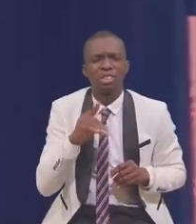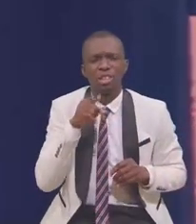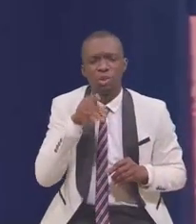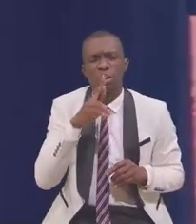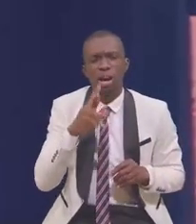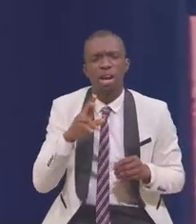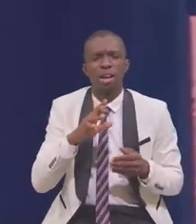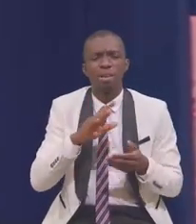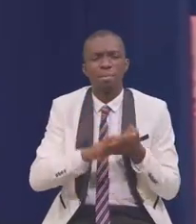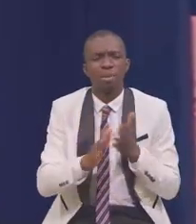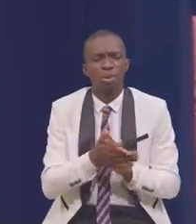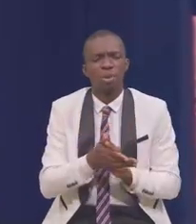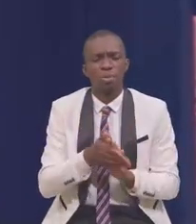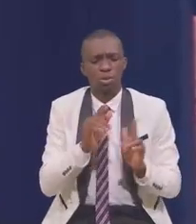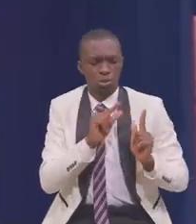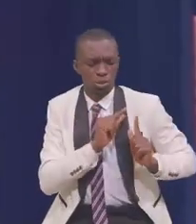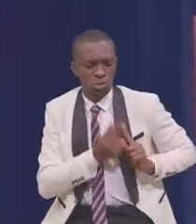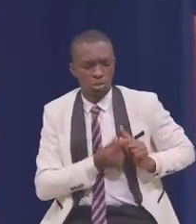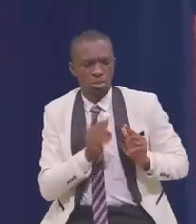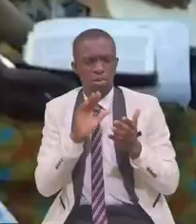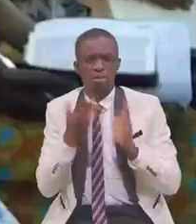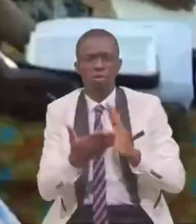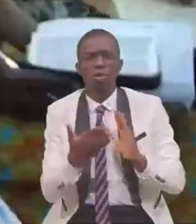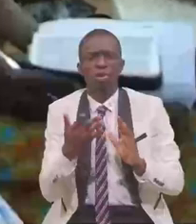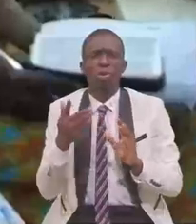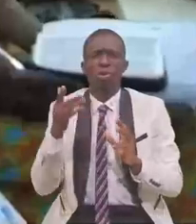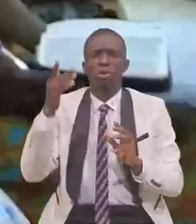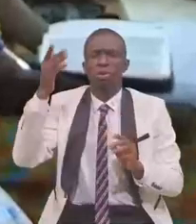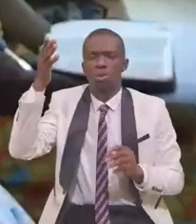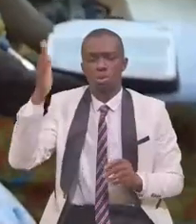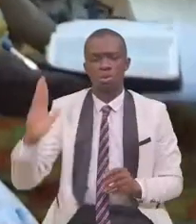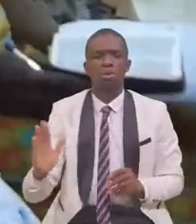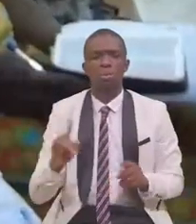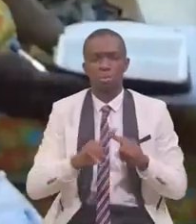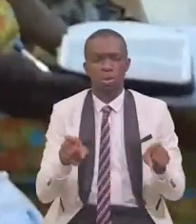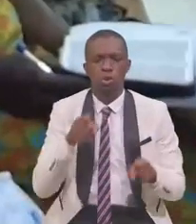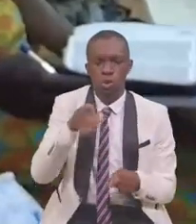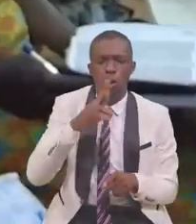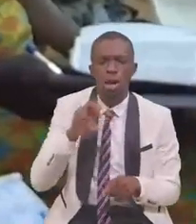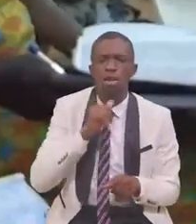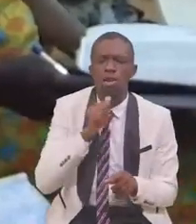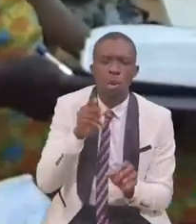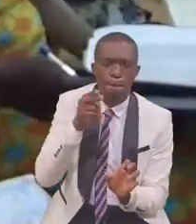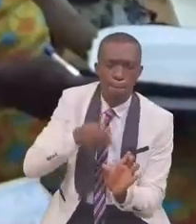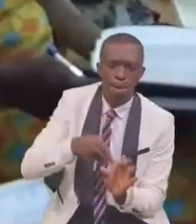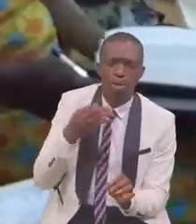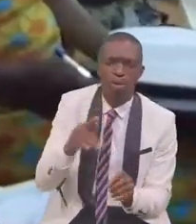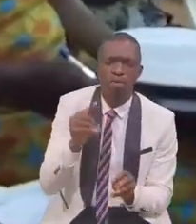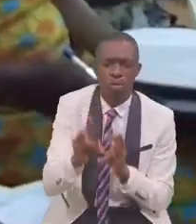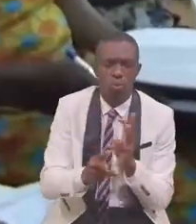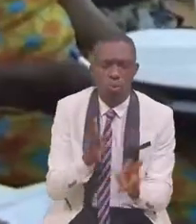coupable devant lui. Mais vous n'êtes pas du monde. Vous n'êtes pas du monde. Oh,